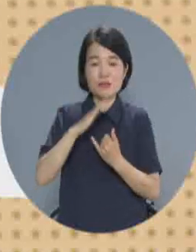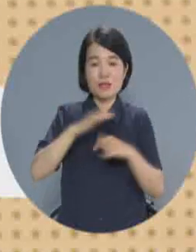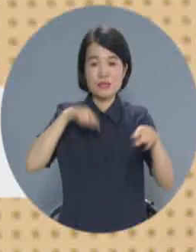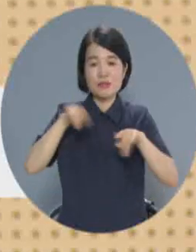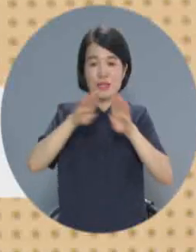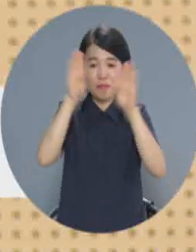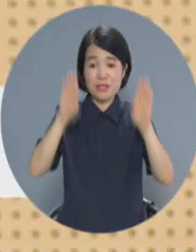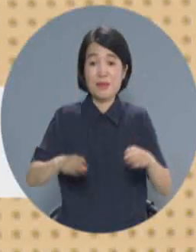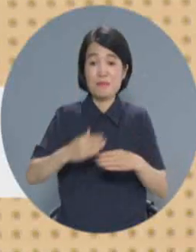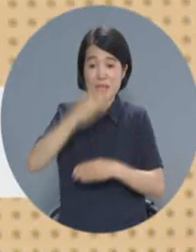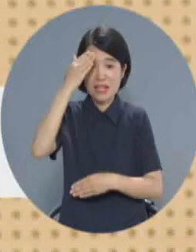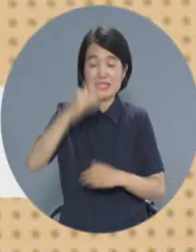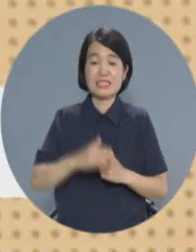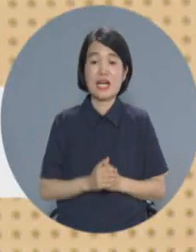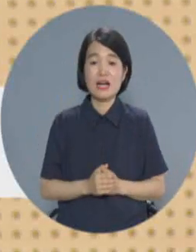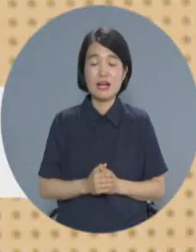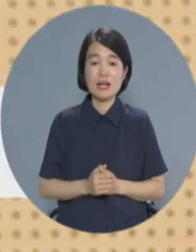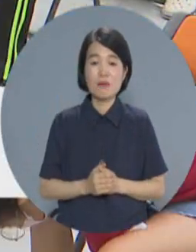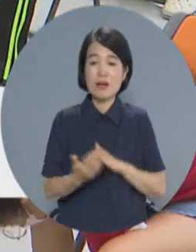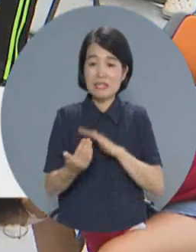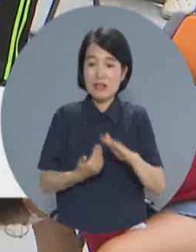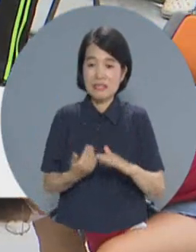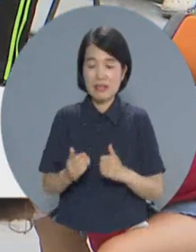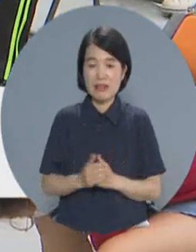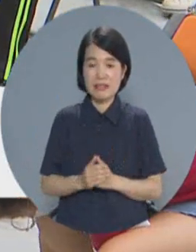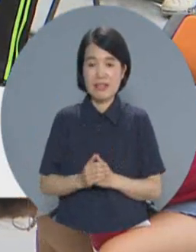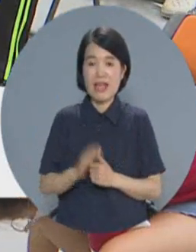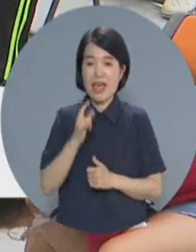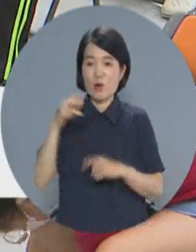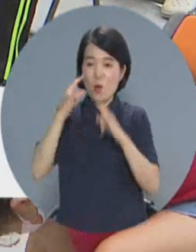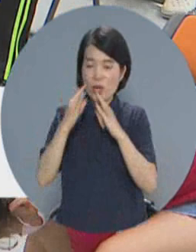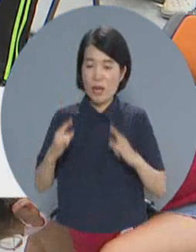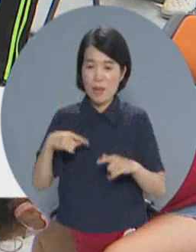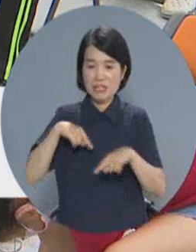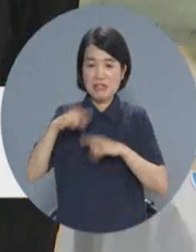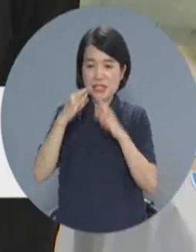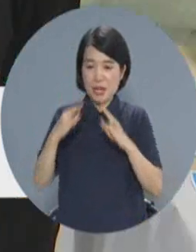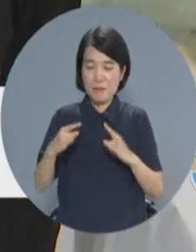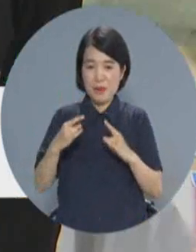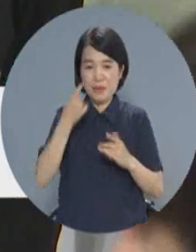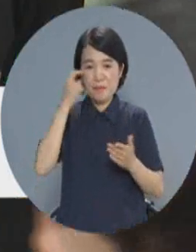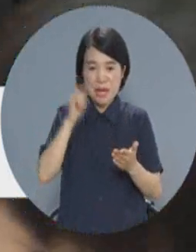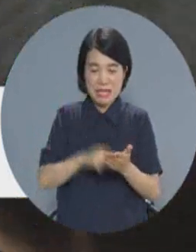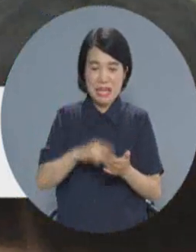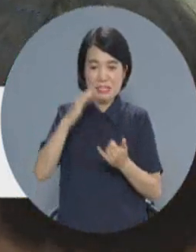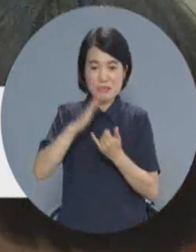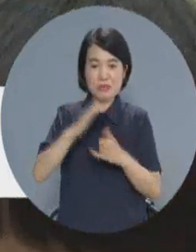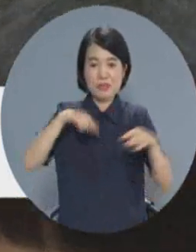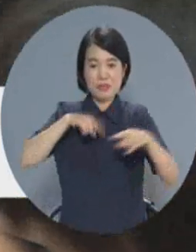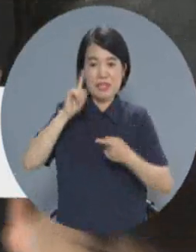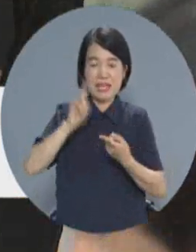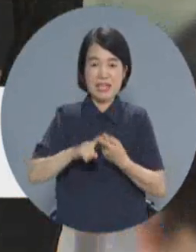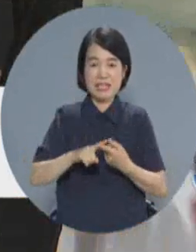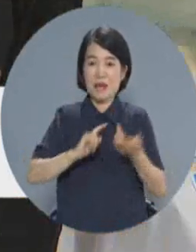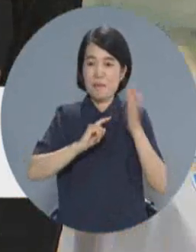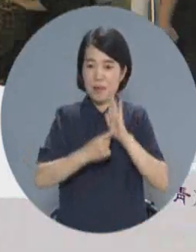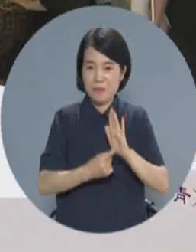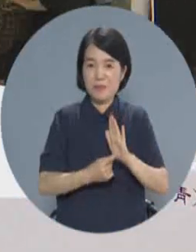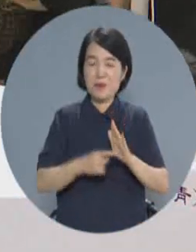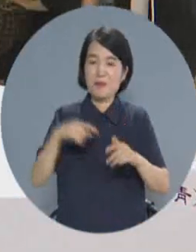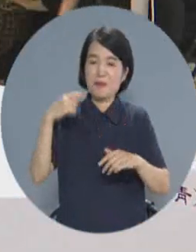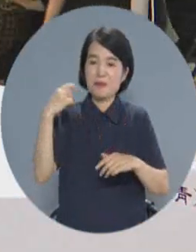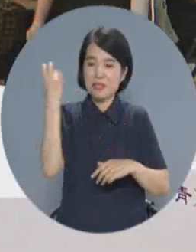정책 박람회를 열고 사전에 에코 캠핑과 정책 캠프 등을 거쳐 발굴된 청소년 정책에 대한 발표와